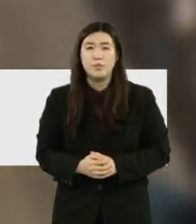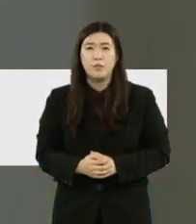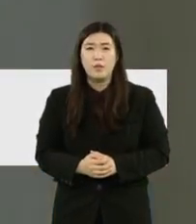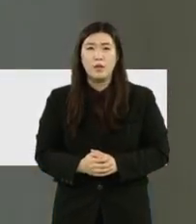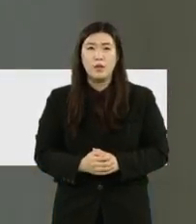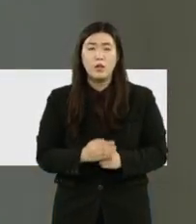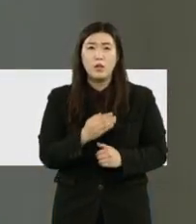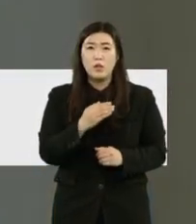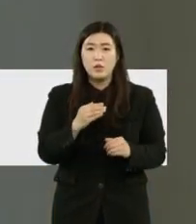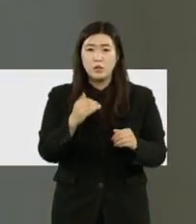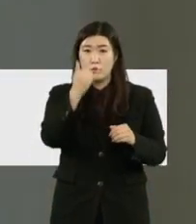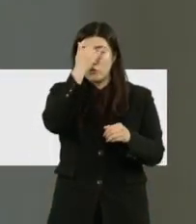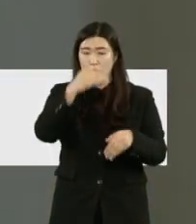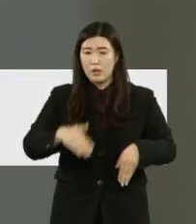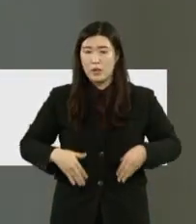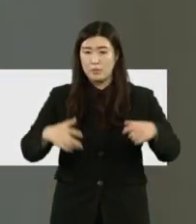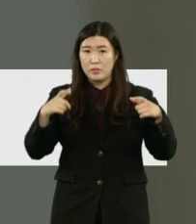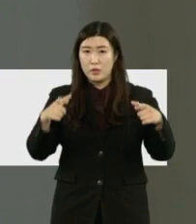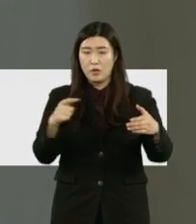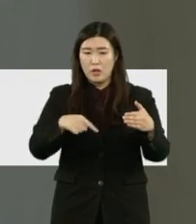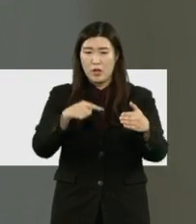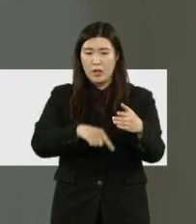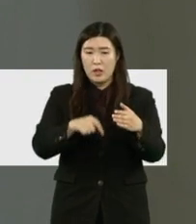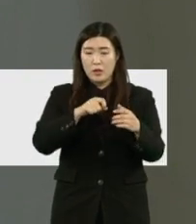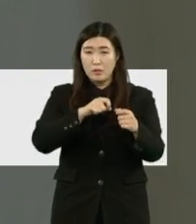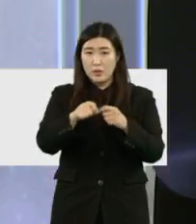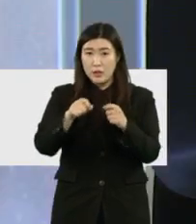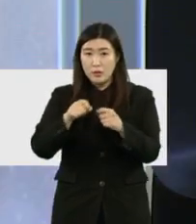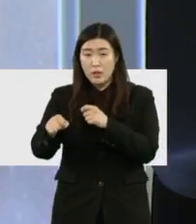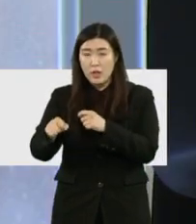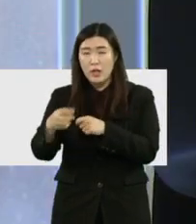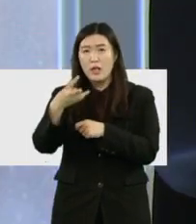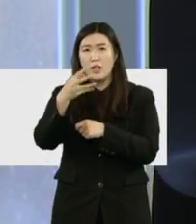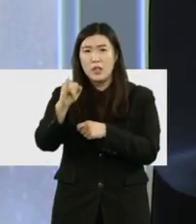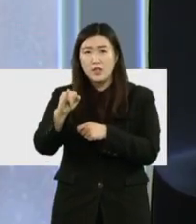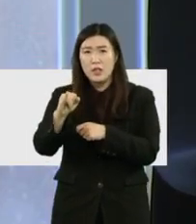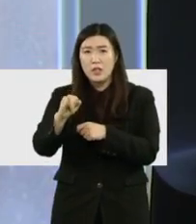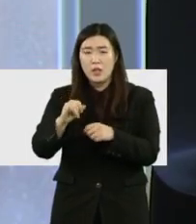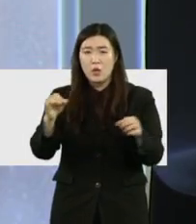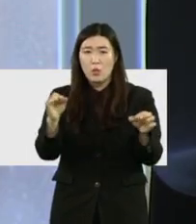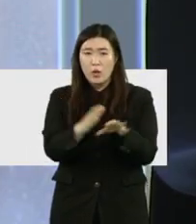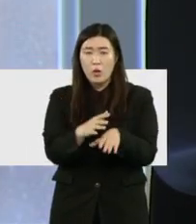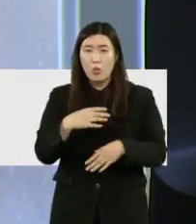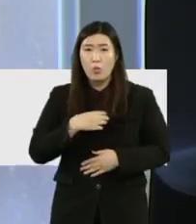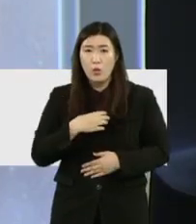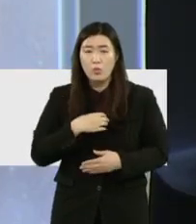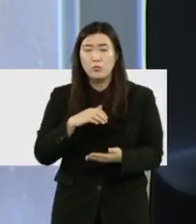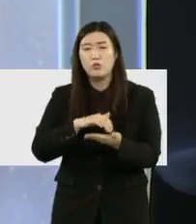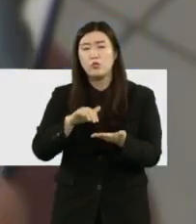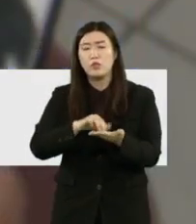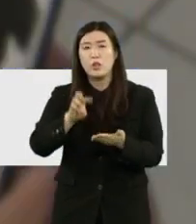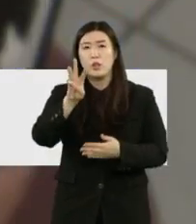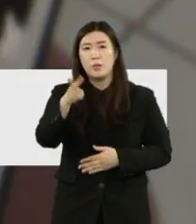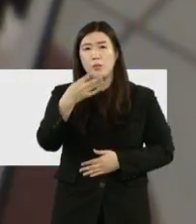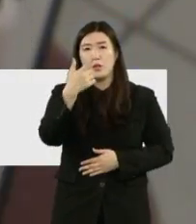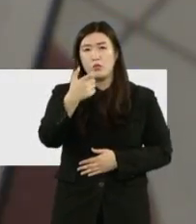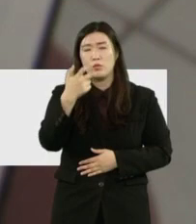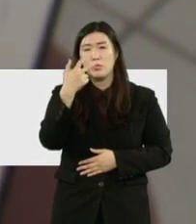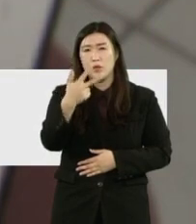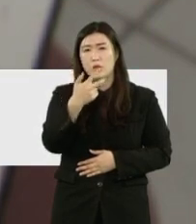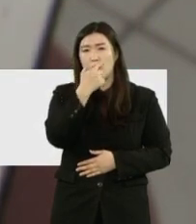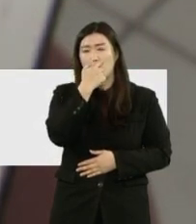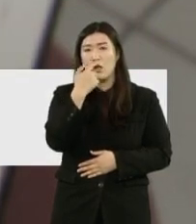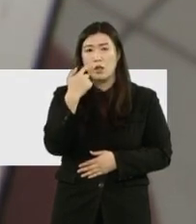한편 부여군 은 충남의 대표적인 인구감소 지역으로 지난해 기준 400 36개 행정리 가운데 84%